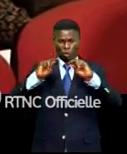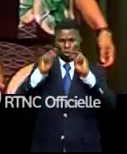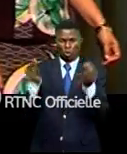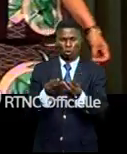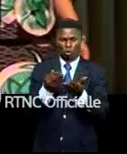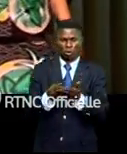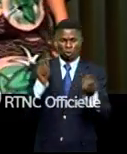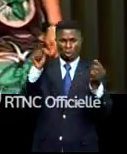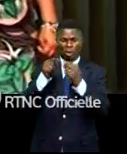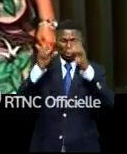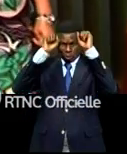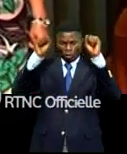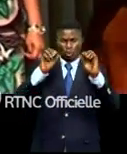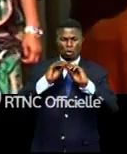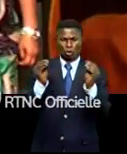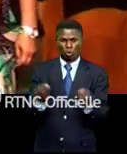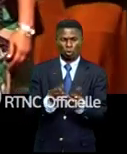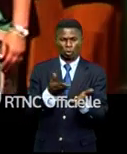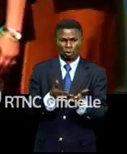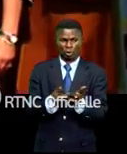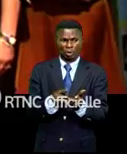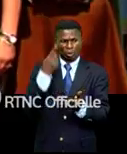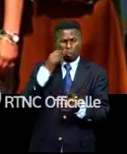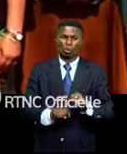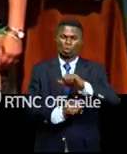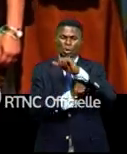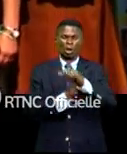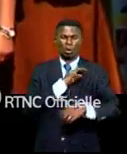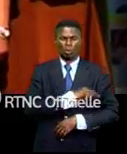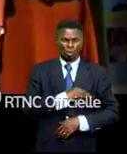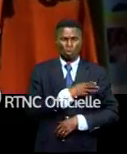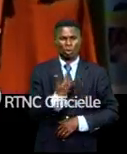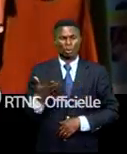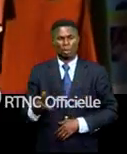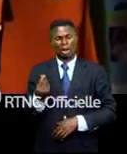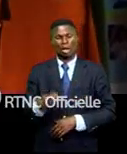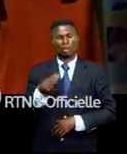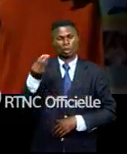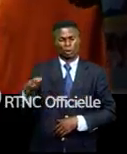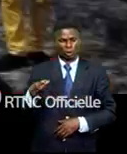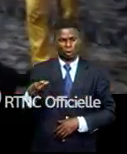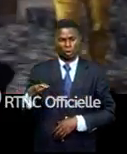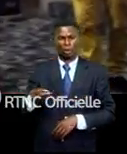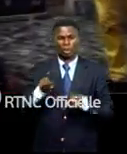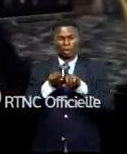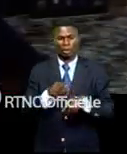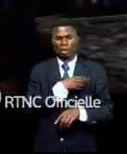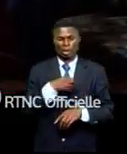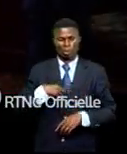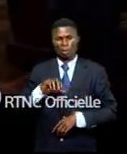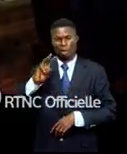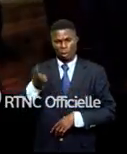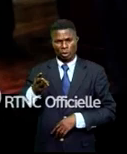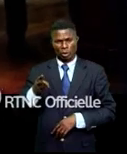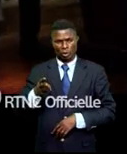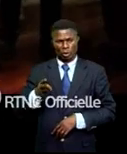au président de cette organisation, Louis Temouni, pour son soutien moral, matériel et financier, et à Madame Liliane Temouni Ngoïmawa,